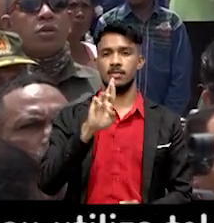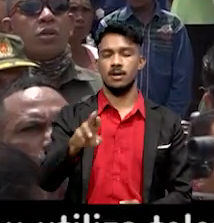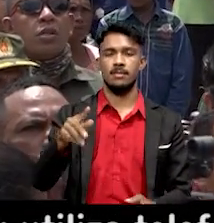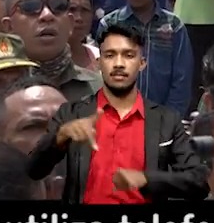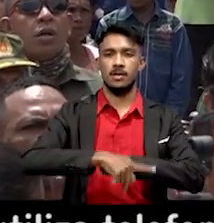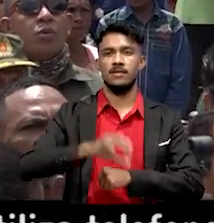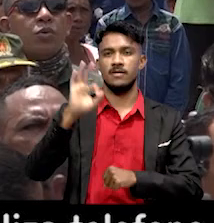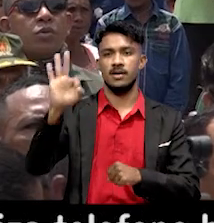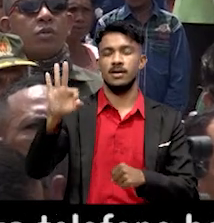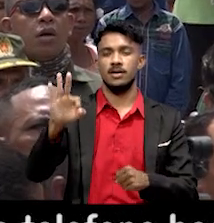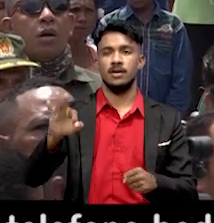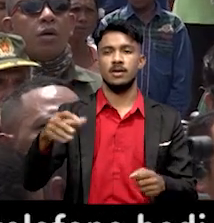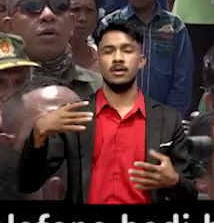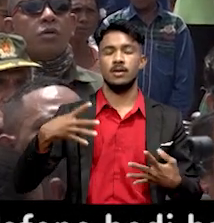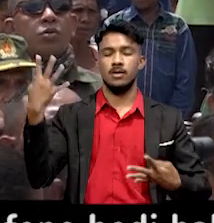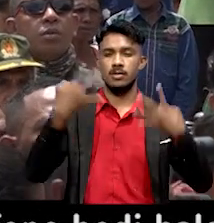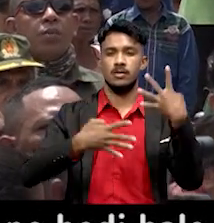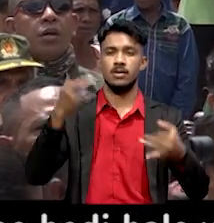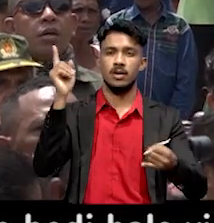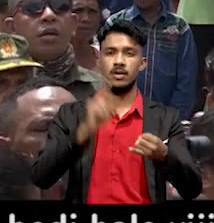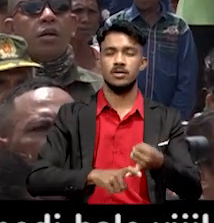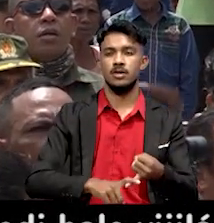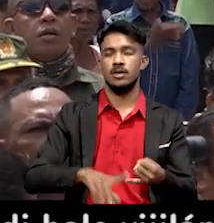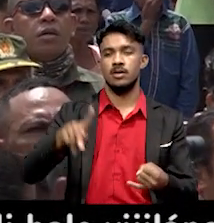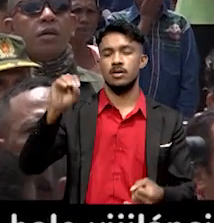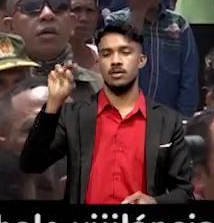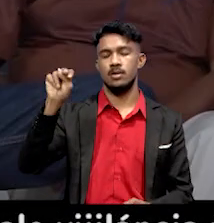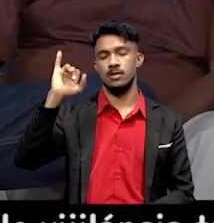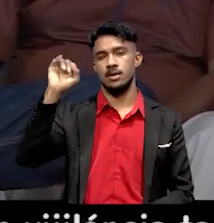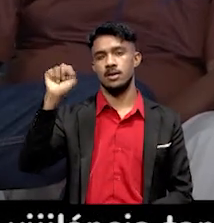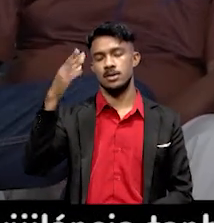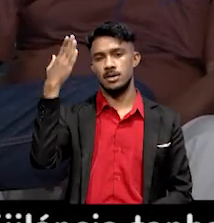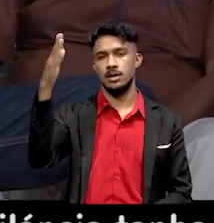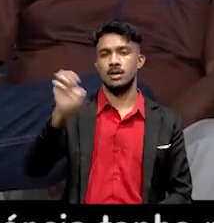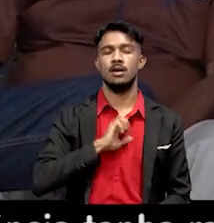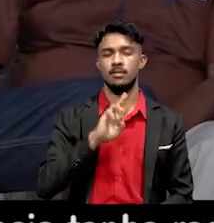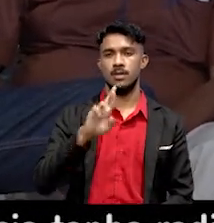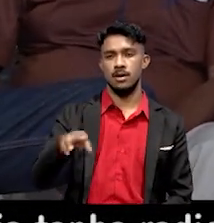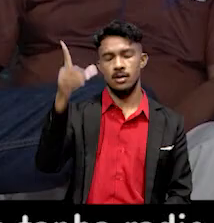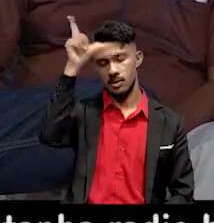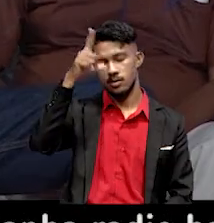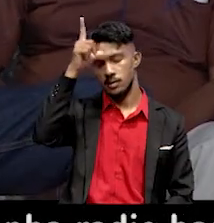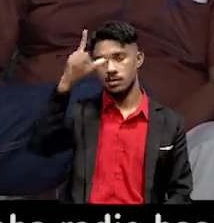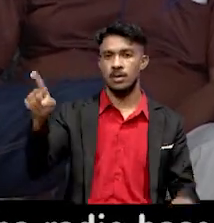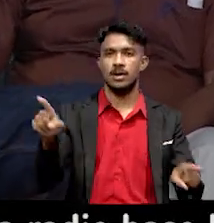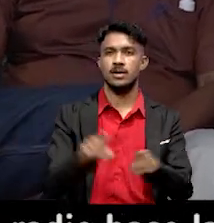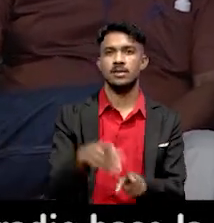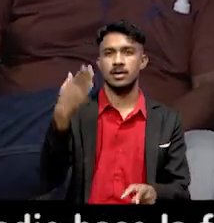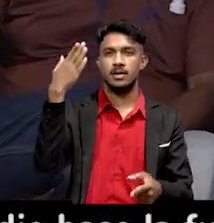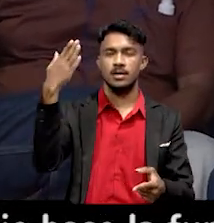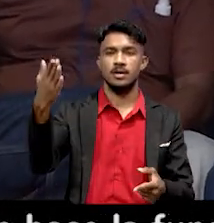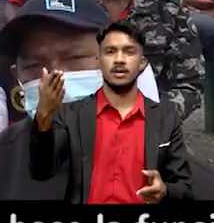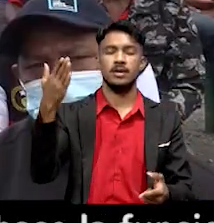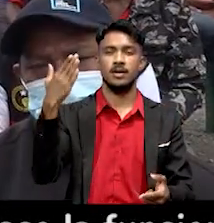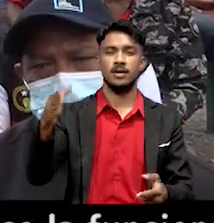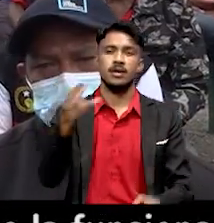luta ikus liu komandante Nino Koni Santana iha hermera. Tambane Luolo nudar nia substitutu hodi afirma